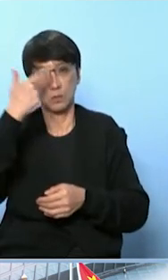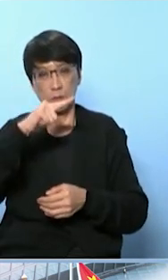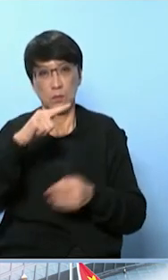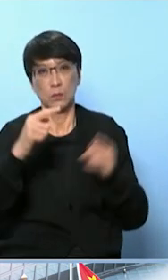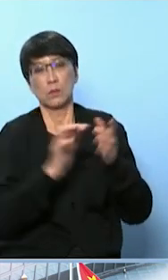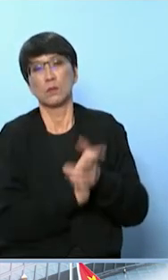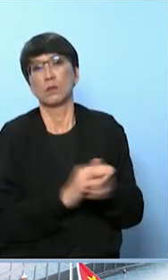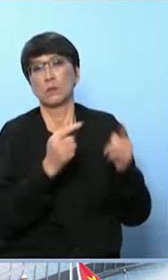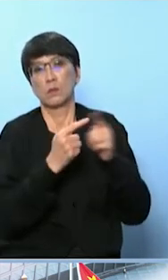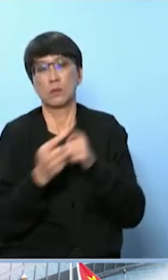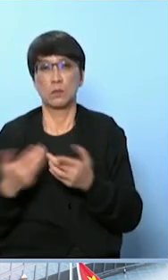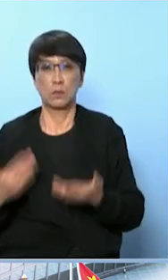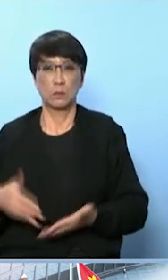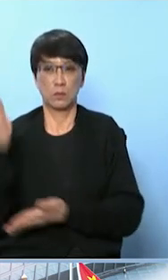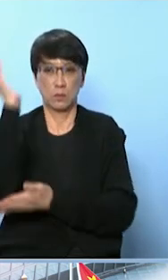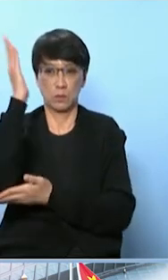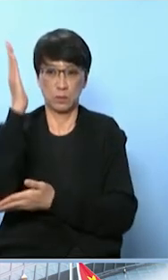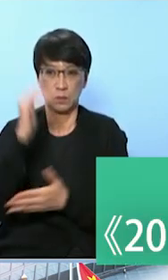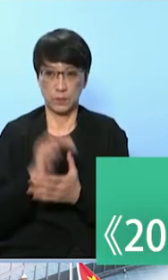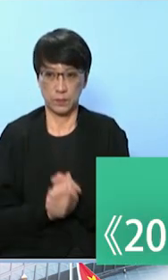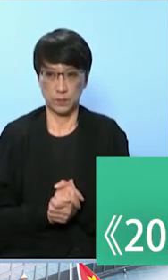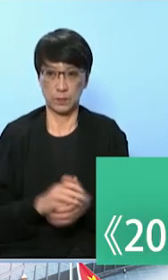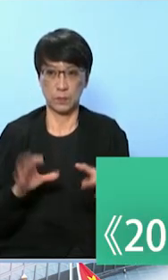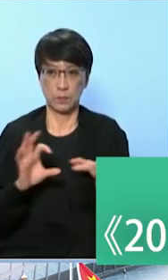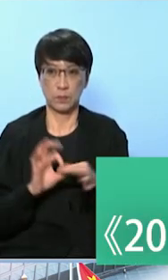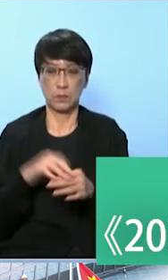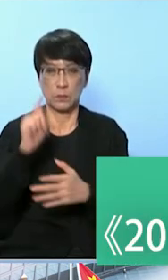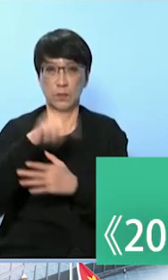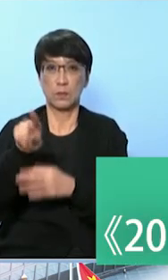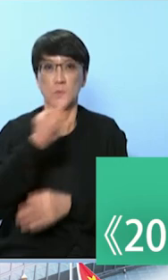眾。代理主席，本人謹此陳辭，支